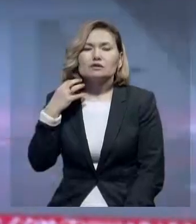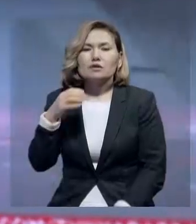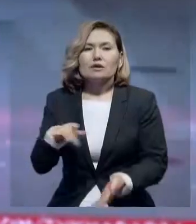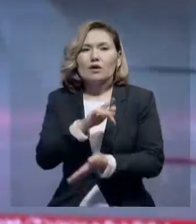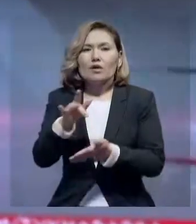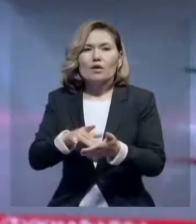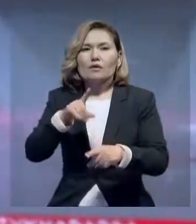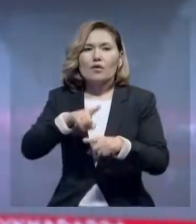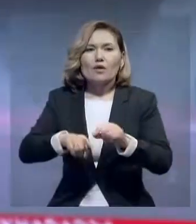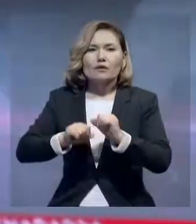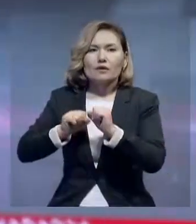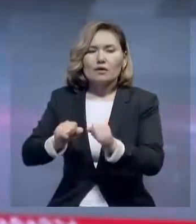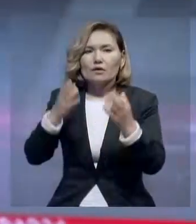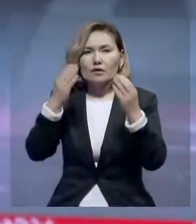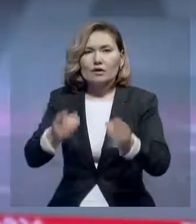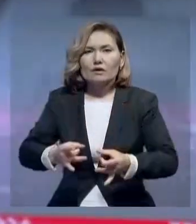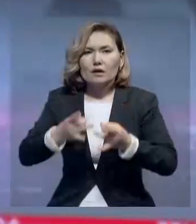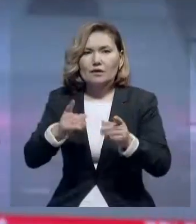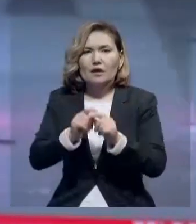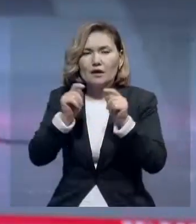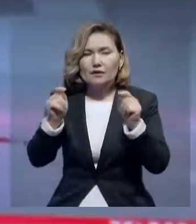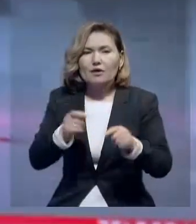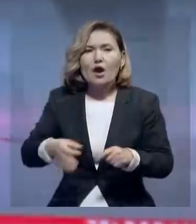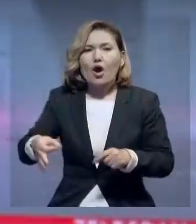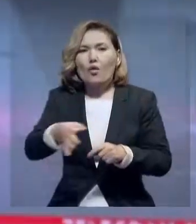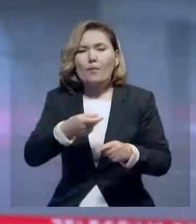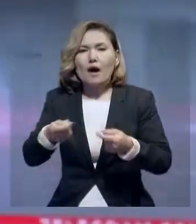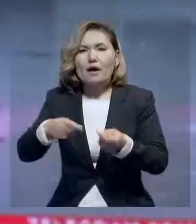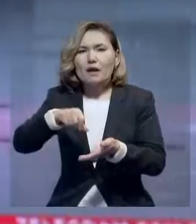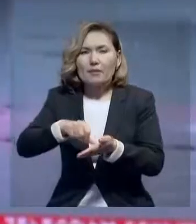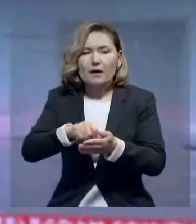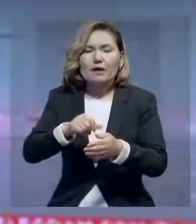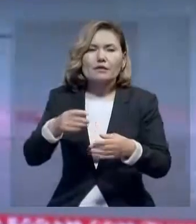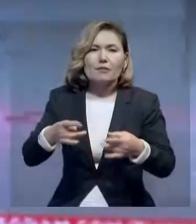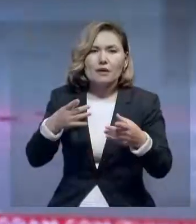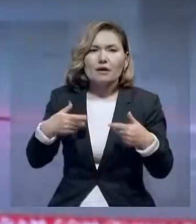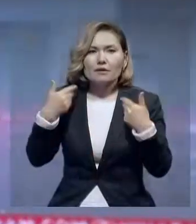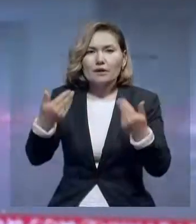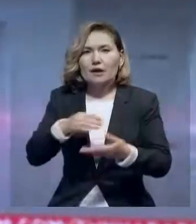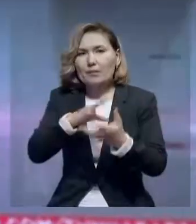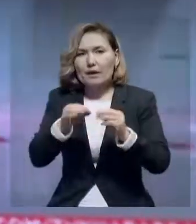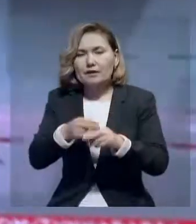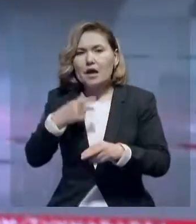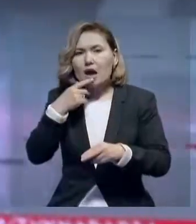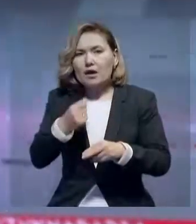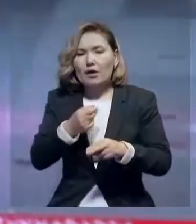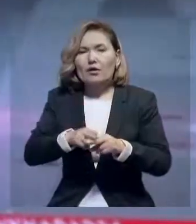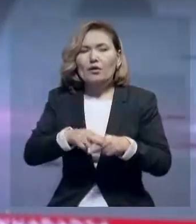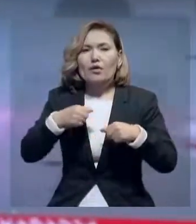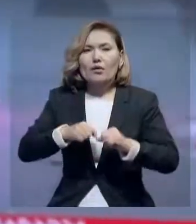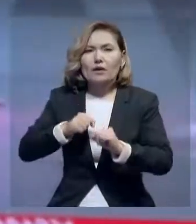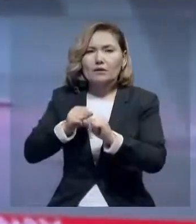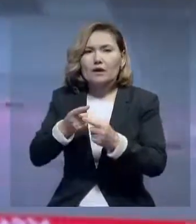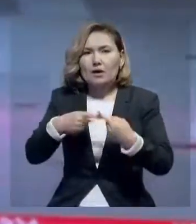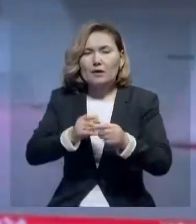Қызылордада отан қорғаушы күні аталып өтті. Салтанат шараға облыс әкімі қатысып, ізгі лебізін жеткізді. Сонымен қатар әскери және құқық